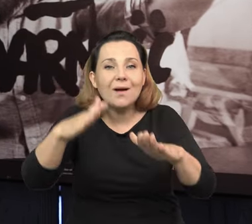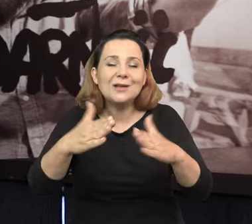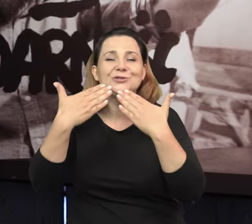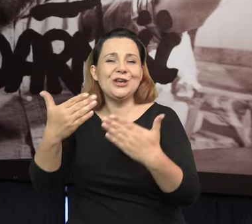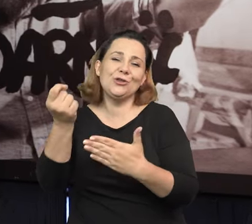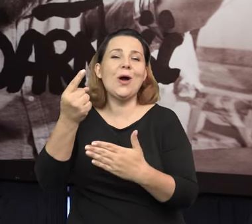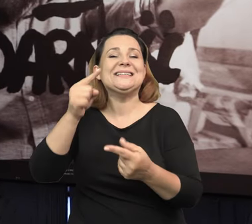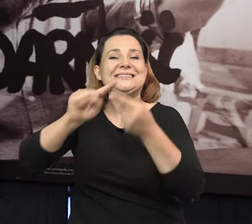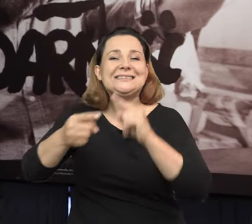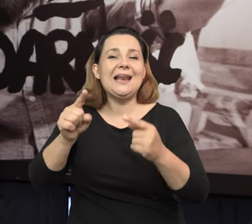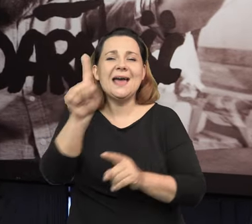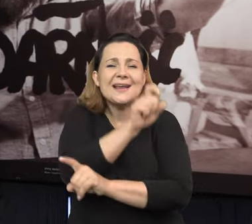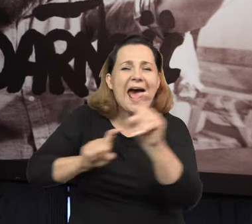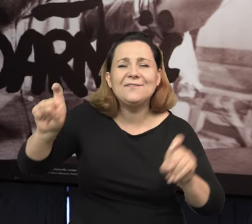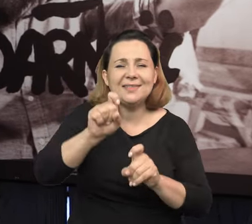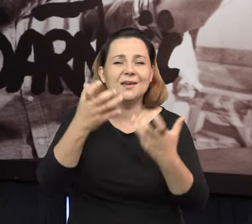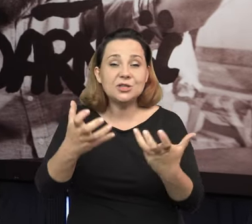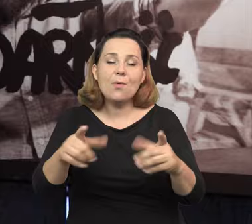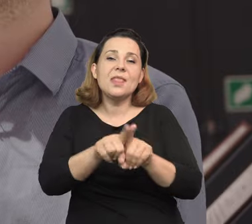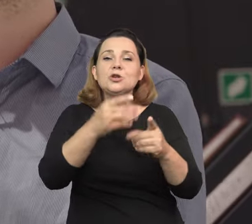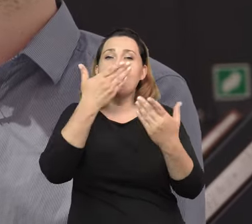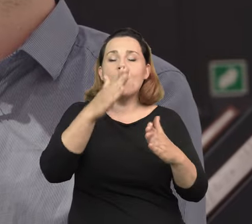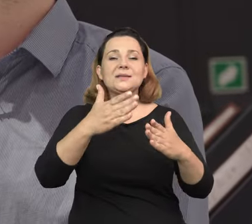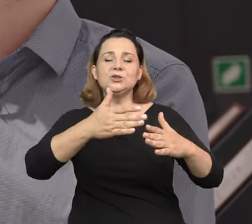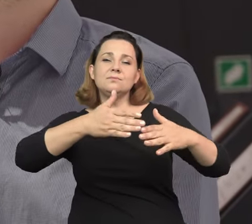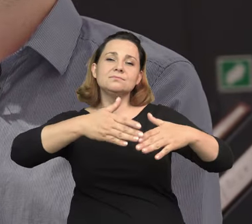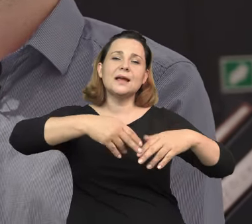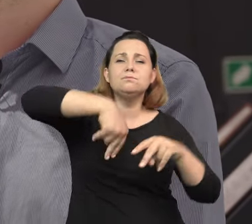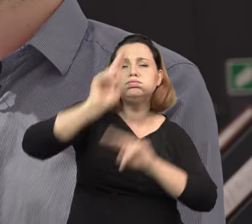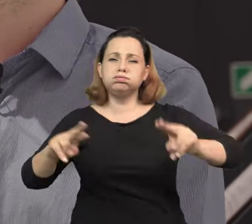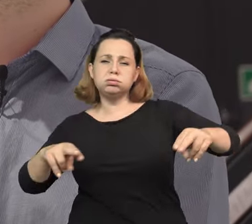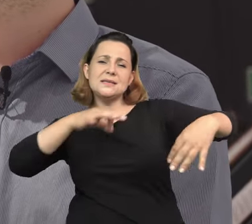właśnie po graficiarsku trochę taką niechlujność tego, co się dzieje, spontaniczność,